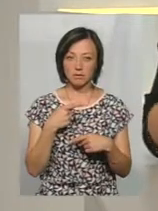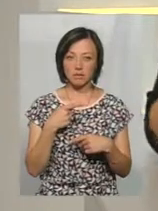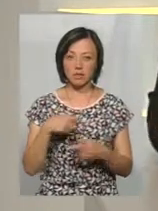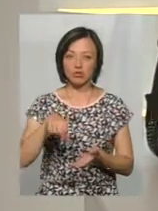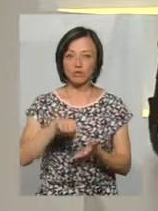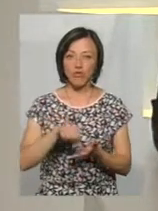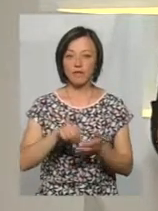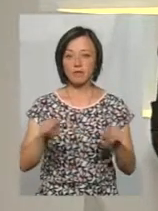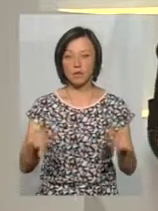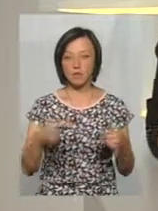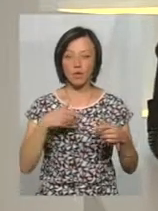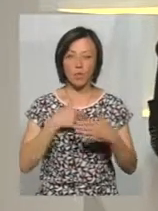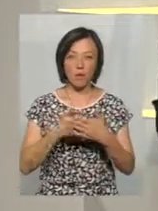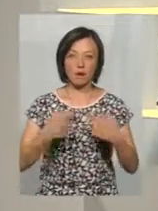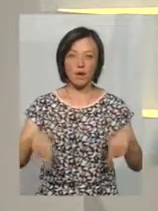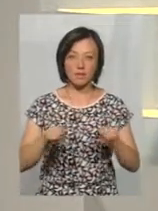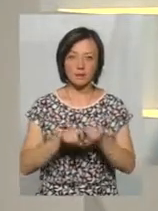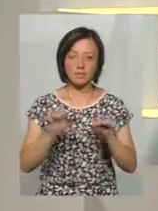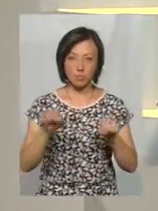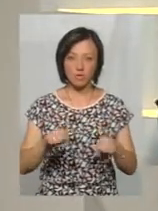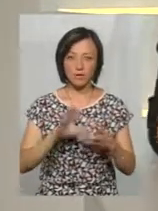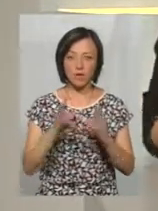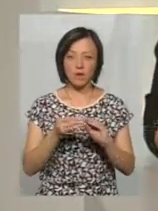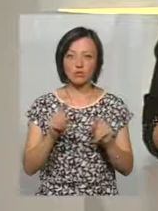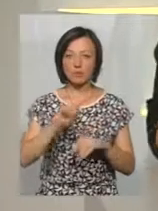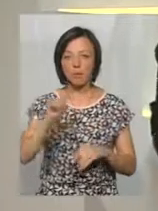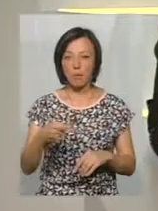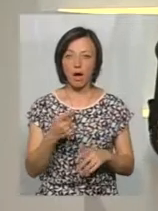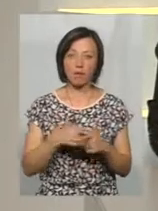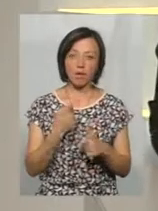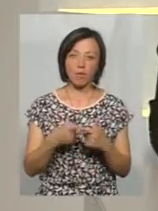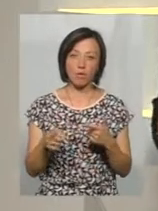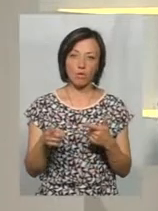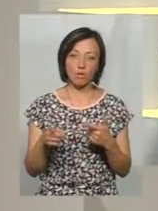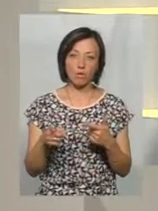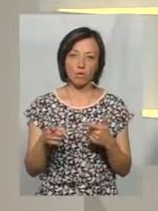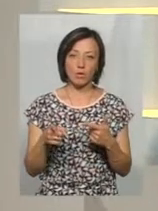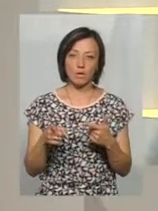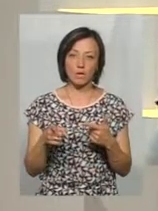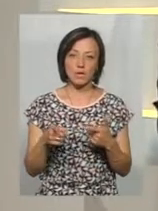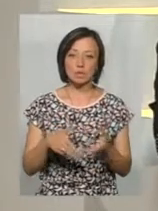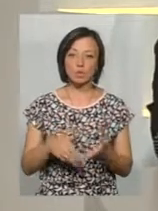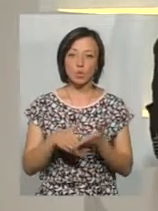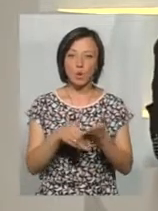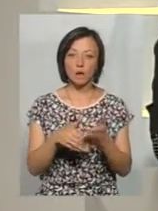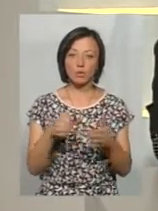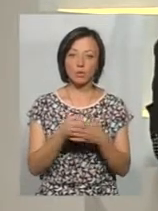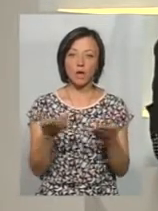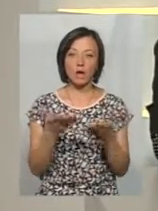члени або засновники громадської організації можуть взагалі щось вимагати або спонукати до якихось